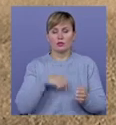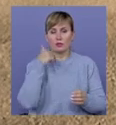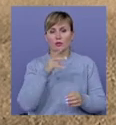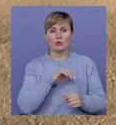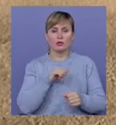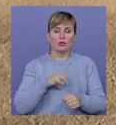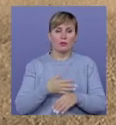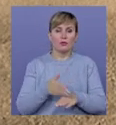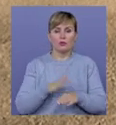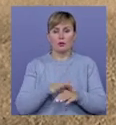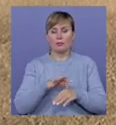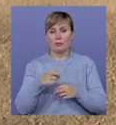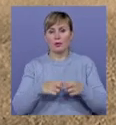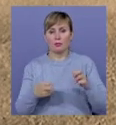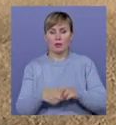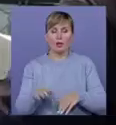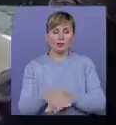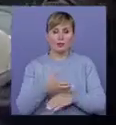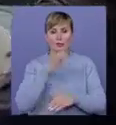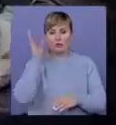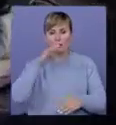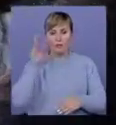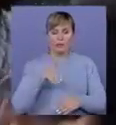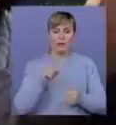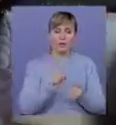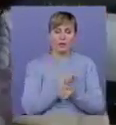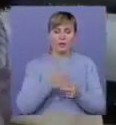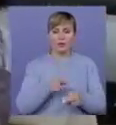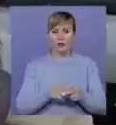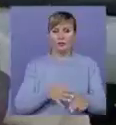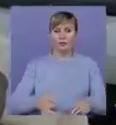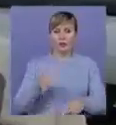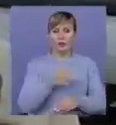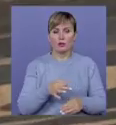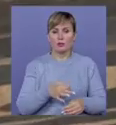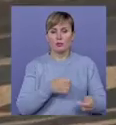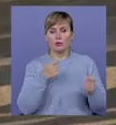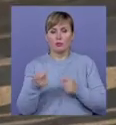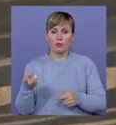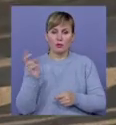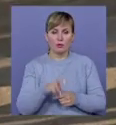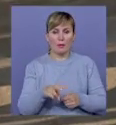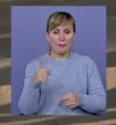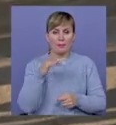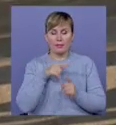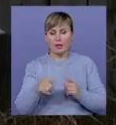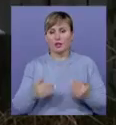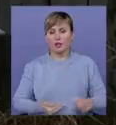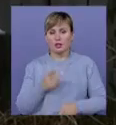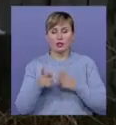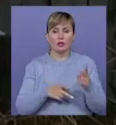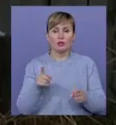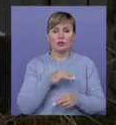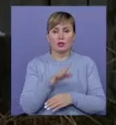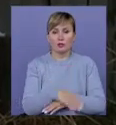самой наболевшей проблемой стало отсутствие питьевой воды. Засуха в этот микрорайон приходит с первым днем поливного сезона. Жители жалуются, что